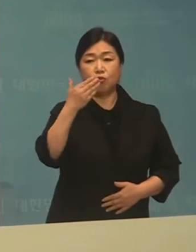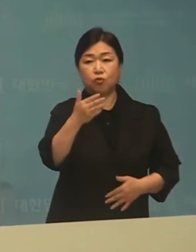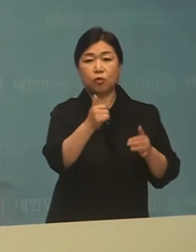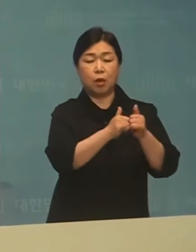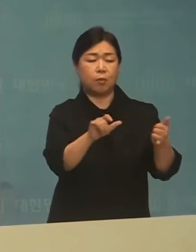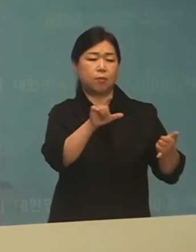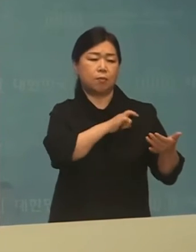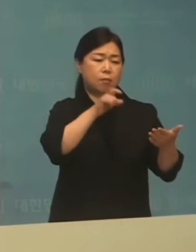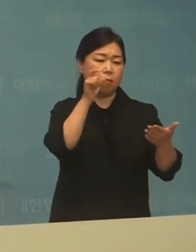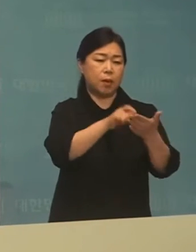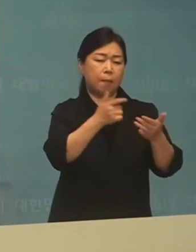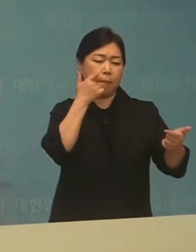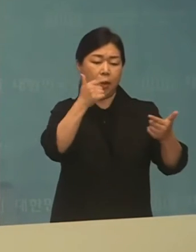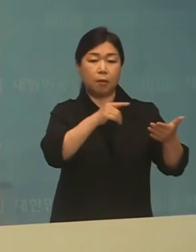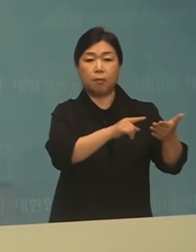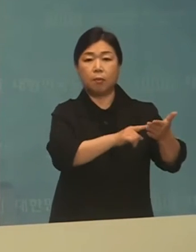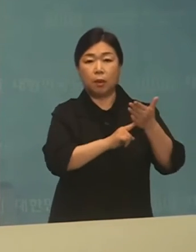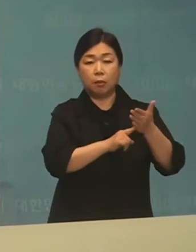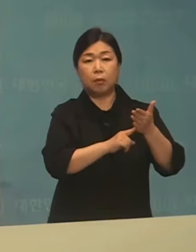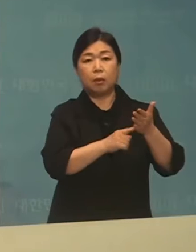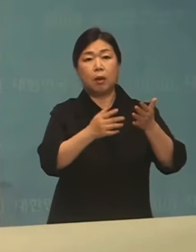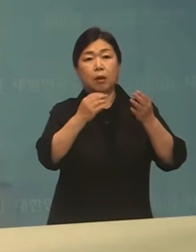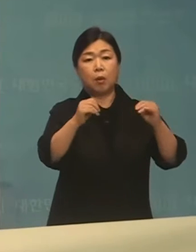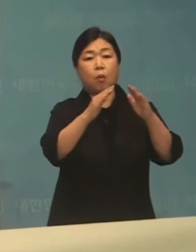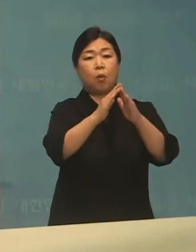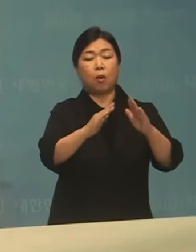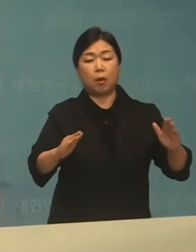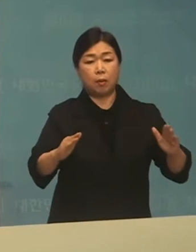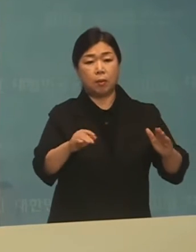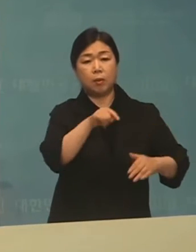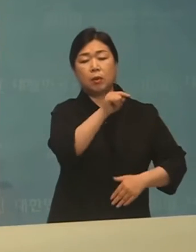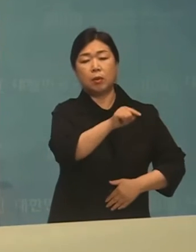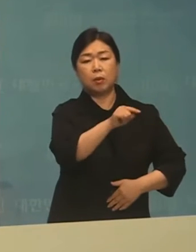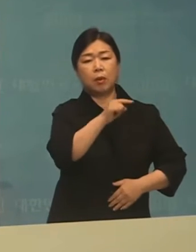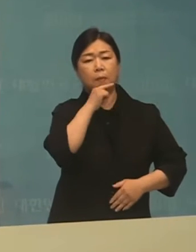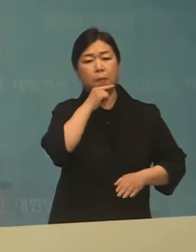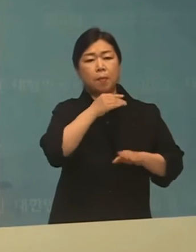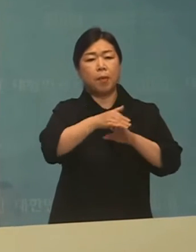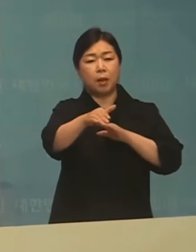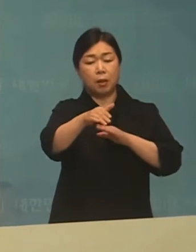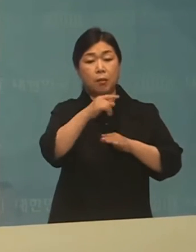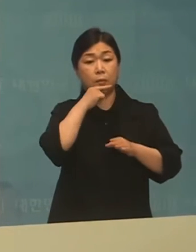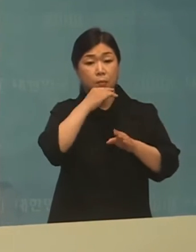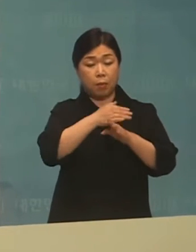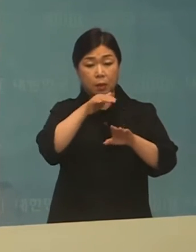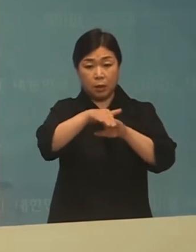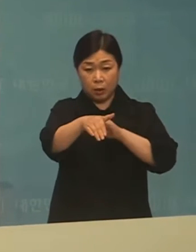2,039명으로 제일 많다고, 호남은 빨갱이도 제일 많고